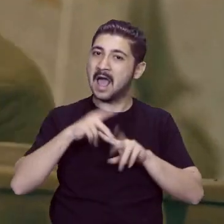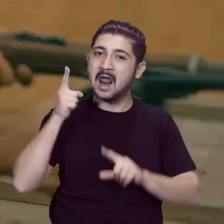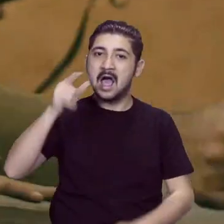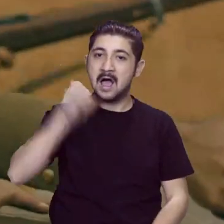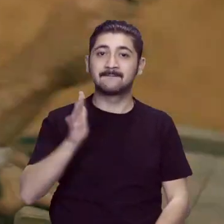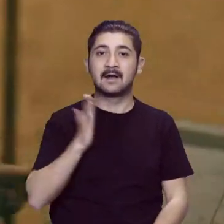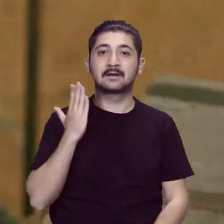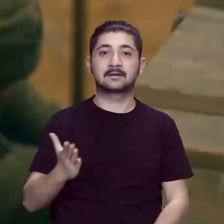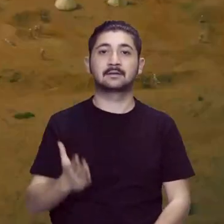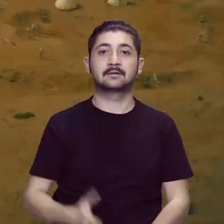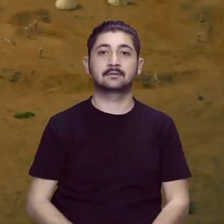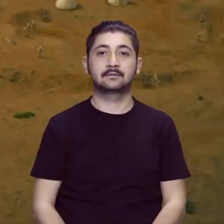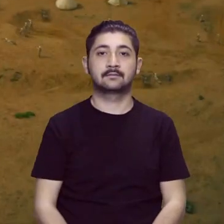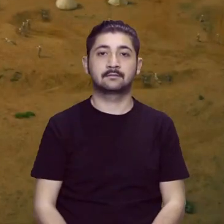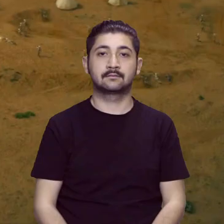haklıydı!